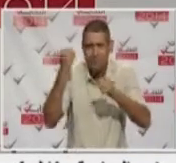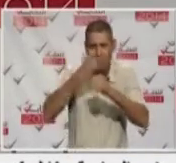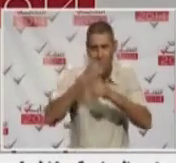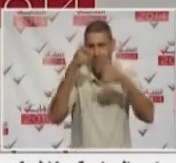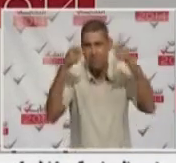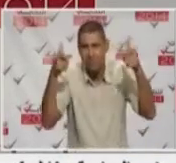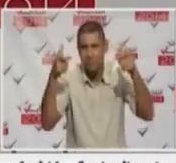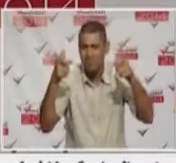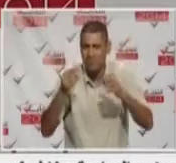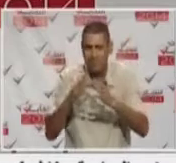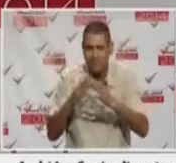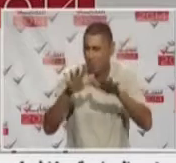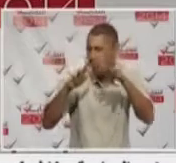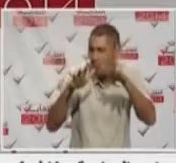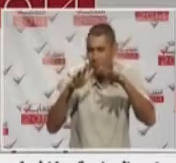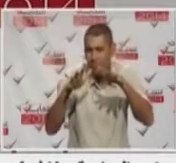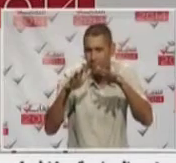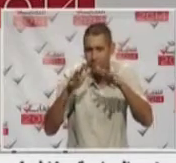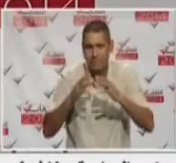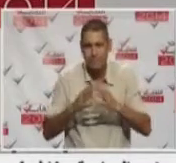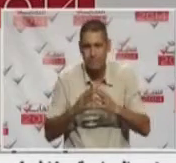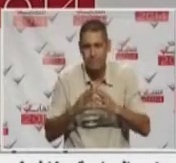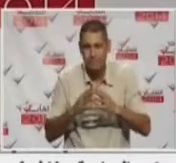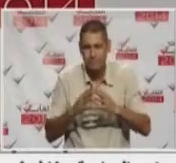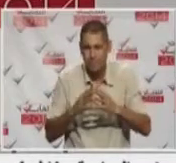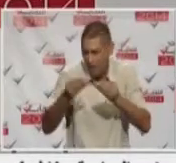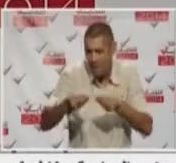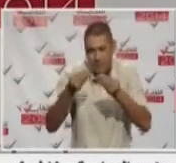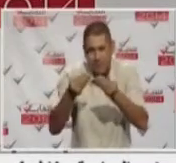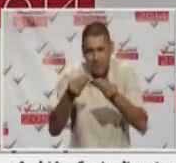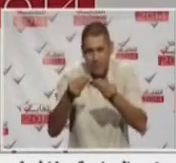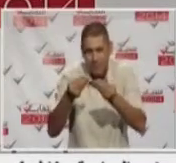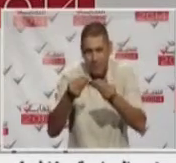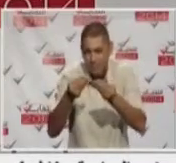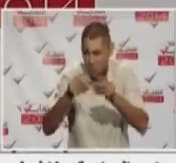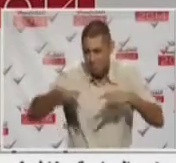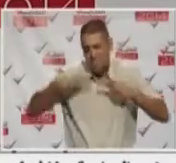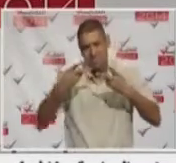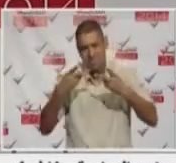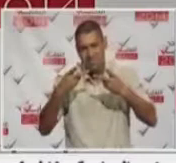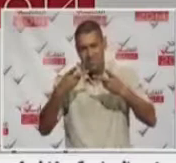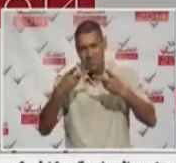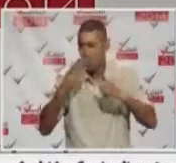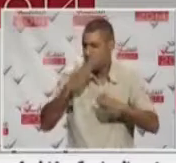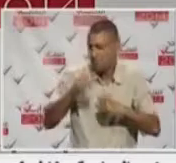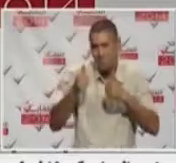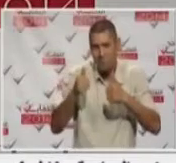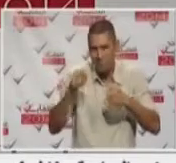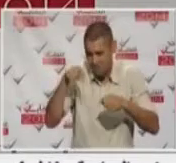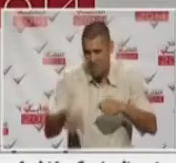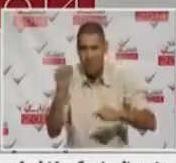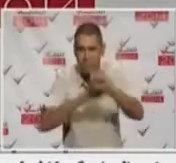الصغرى وتطوير منظومة الإفراق. ولتوفير المرافق الضرورية للعيش الكريم يجب العناية بالمناطق